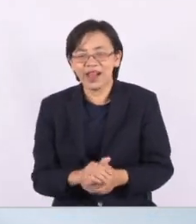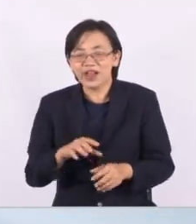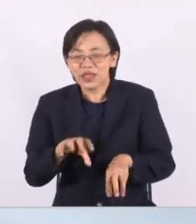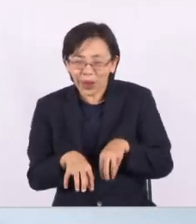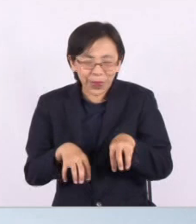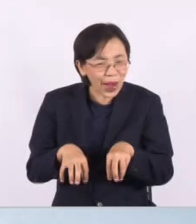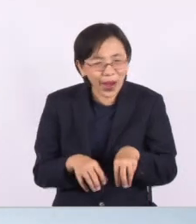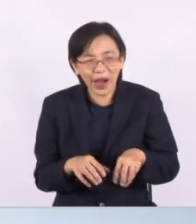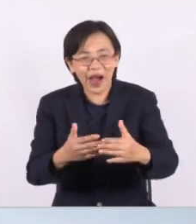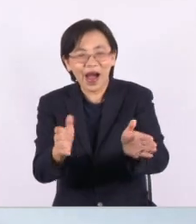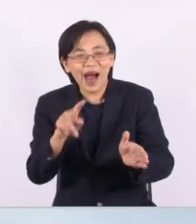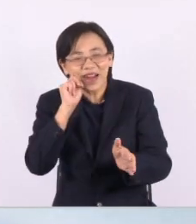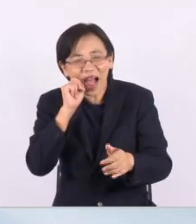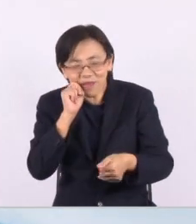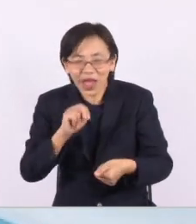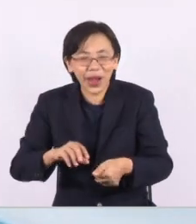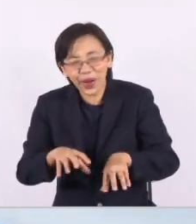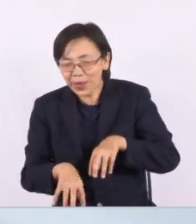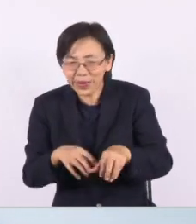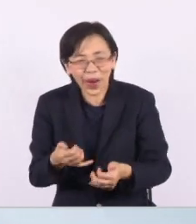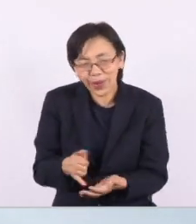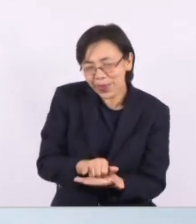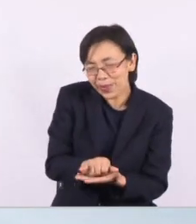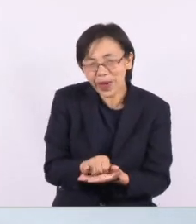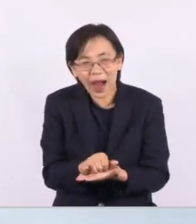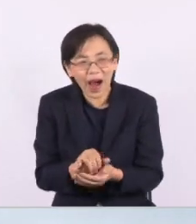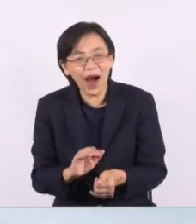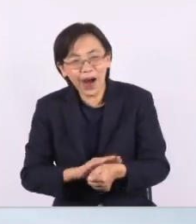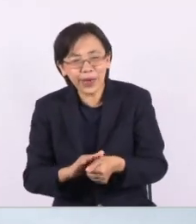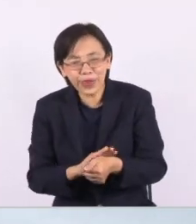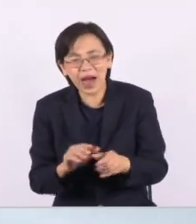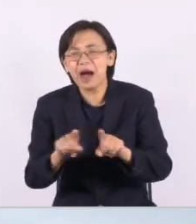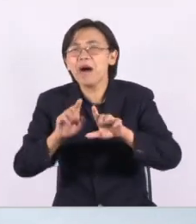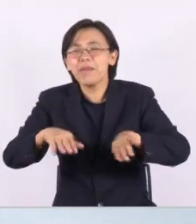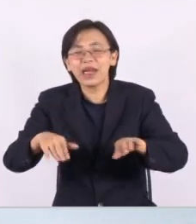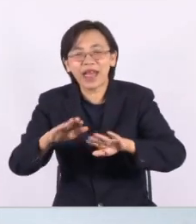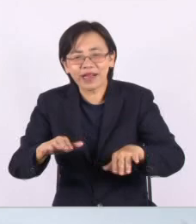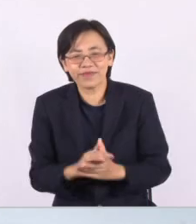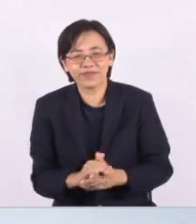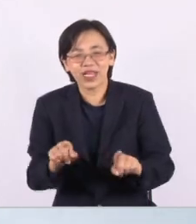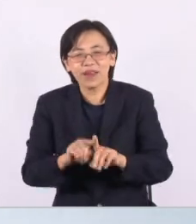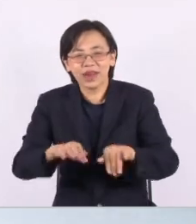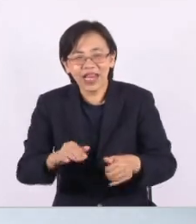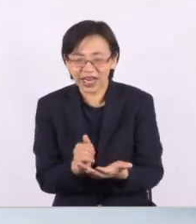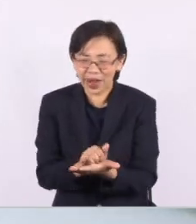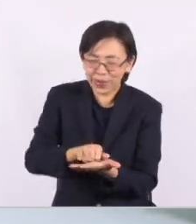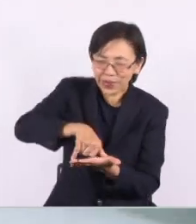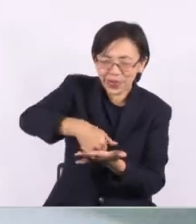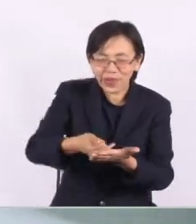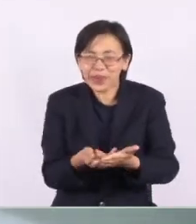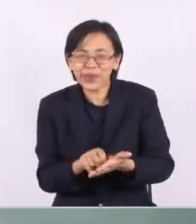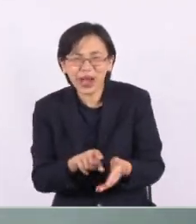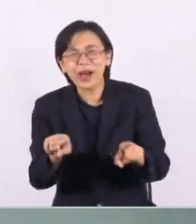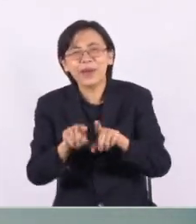คะลงเล่นน้ำกับพี่เลี้ยงเนี่ยนะอ้อนเชียวเหมือนเด็กๆอะเล่นๆอยู่แล้วก็แบบเหมือนพลิกตัวพลิกตะแคงพลิกหงายพลิกคว่ำเหมือนตั